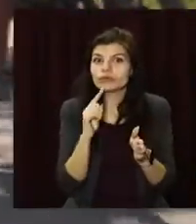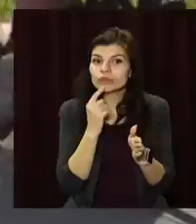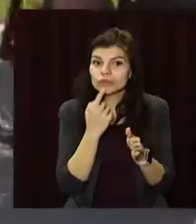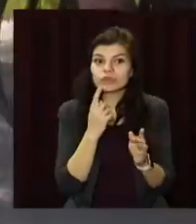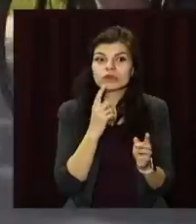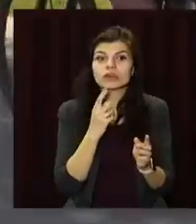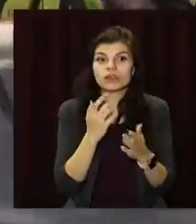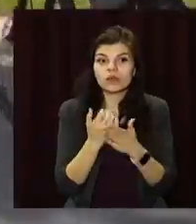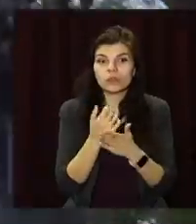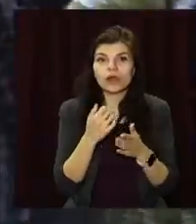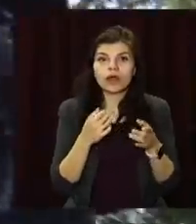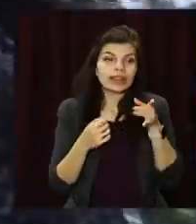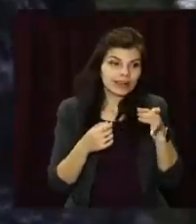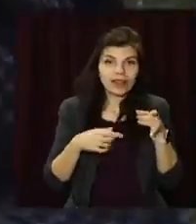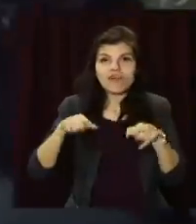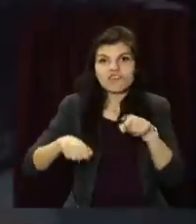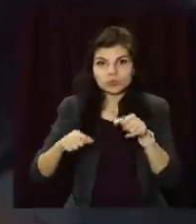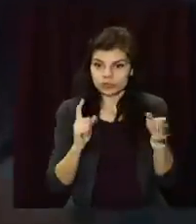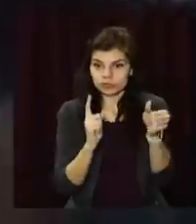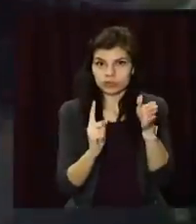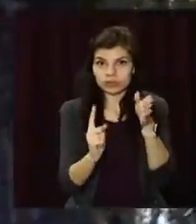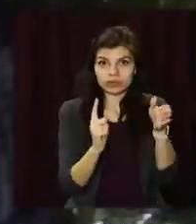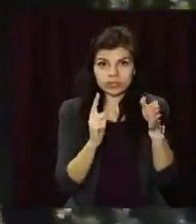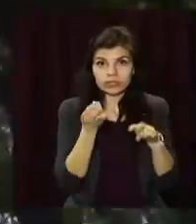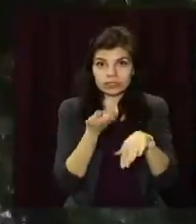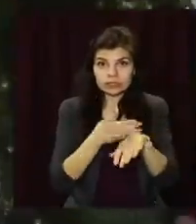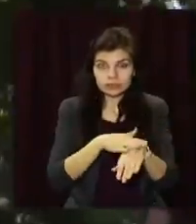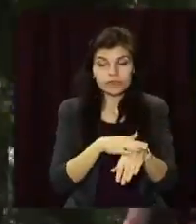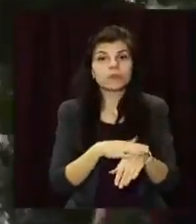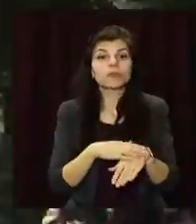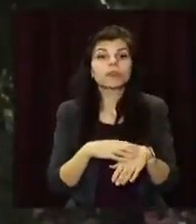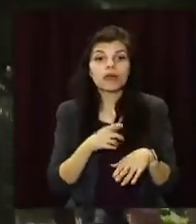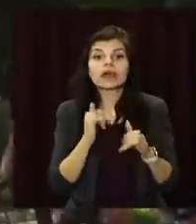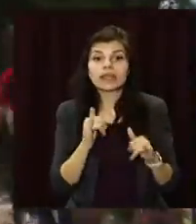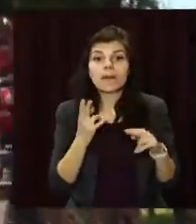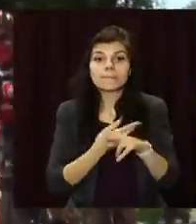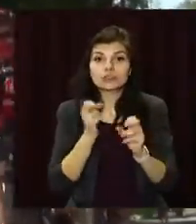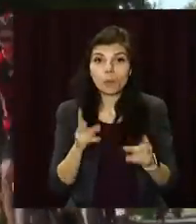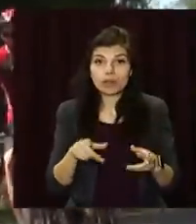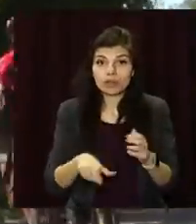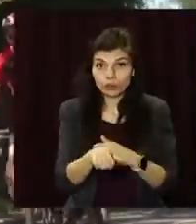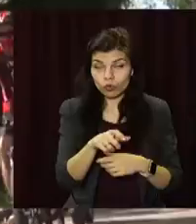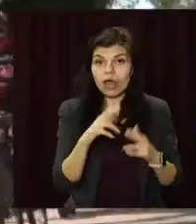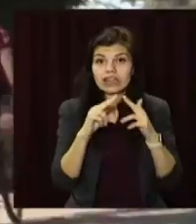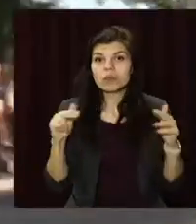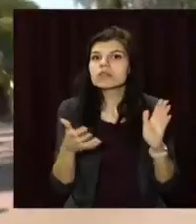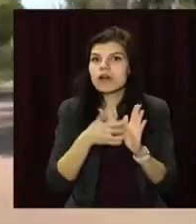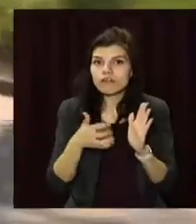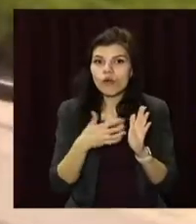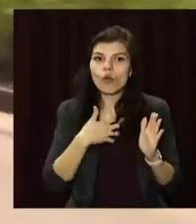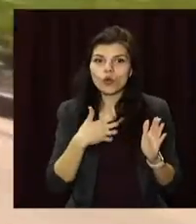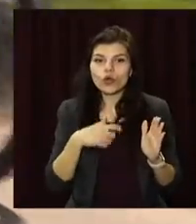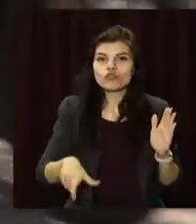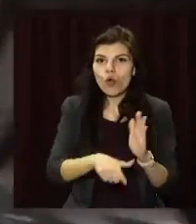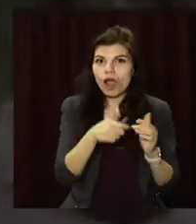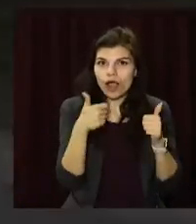їздити впритул до транспорту, що рухається швидше. Окрім цього, для безпечного пересування дніпрянам не вистачає і гарних